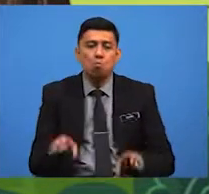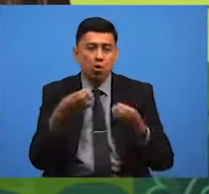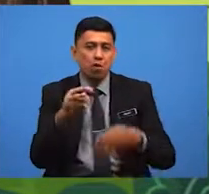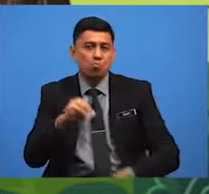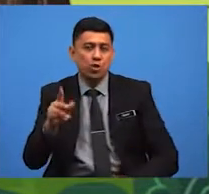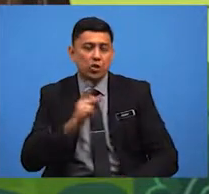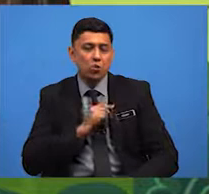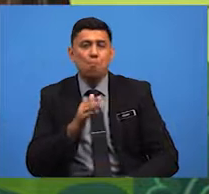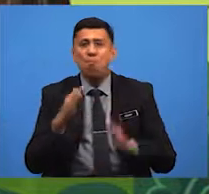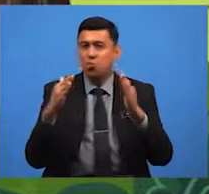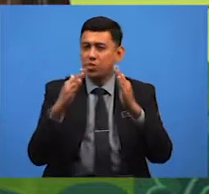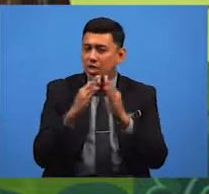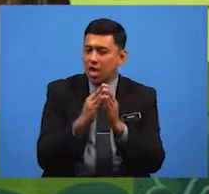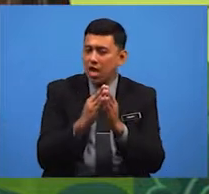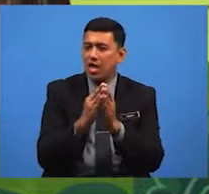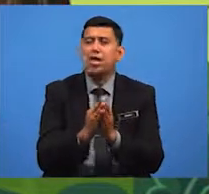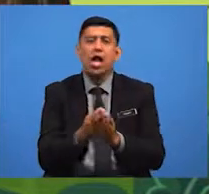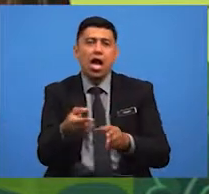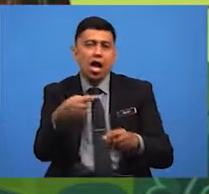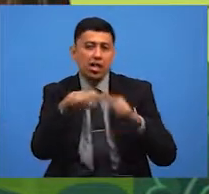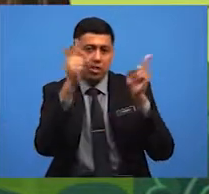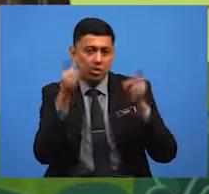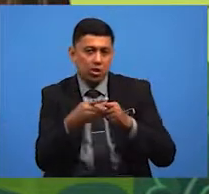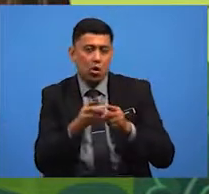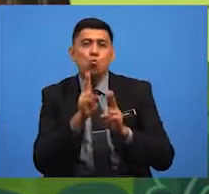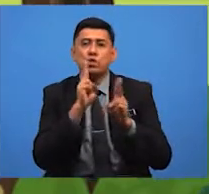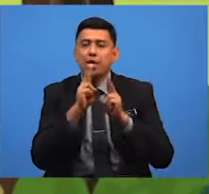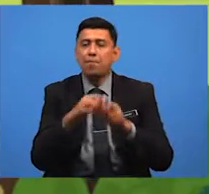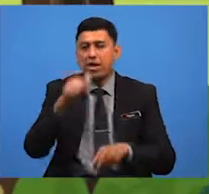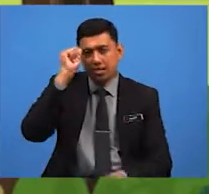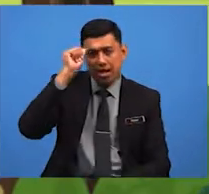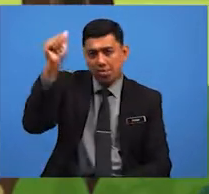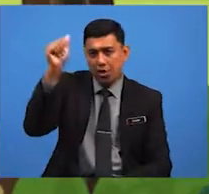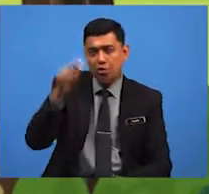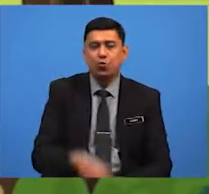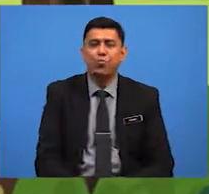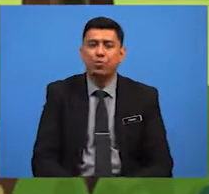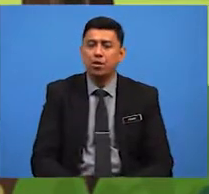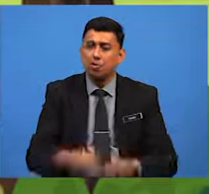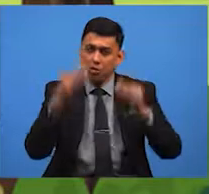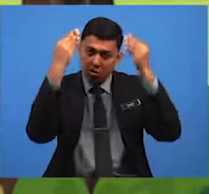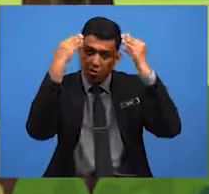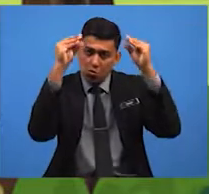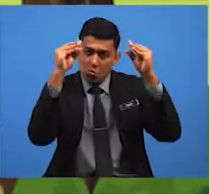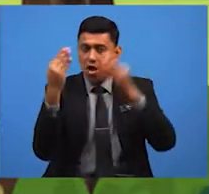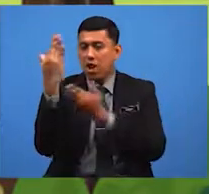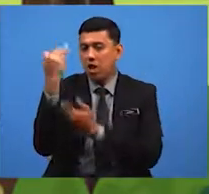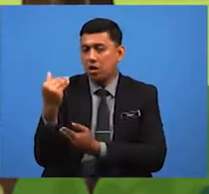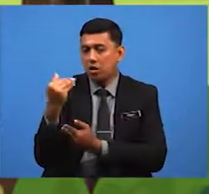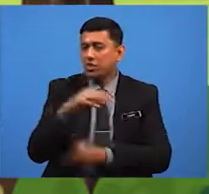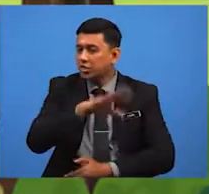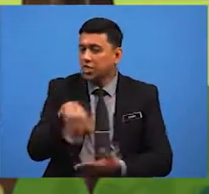pujaan hati, ku hulur ucap Assalamualaikum. Cikgu harap semua murid yang